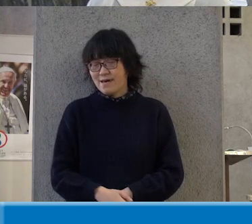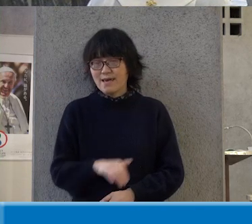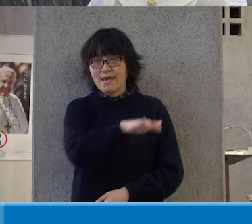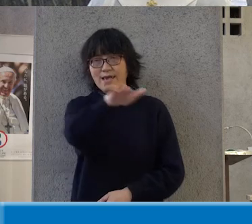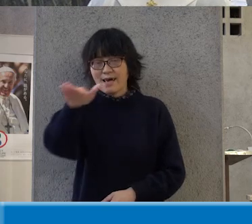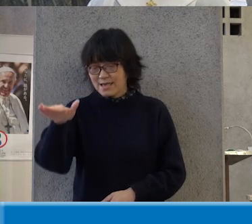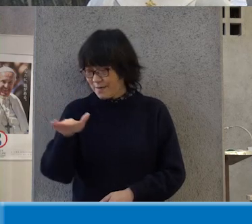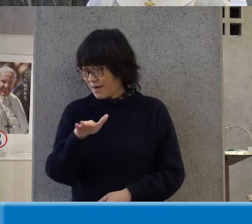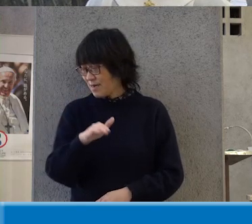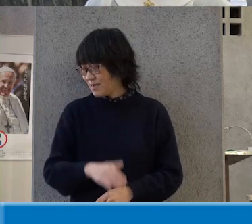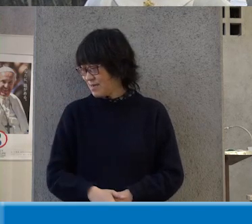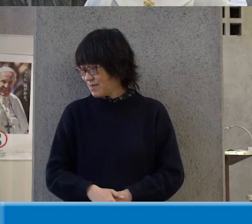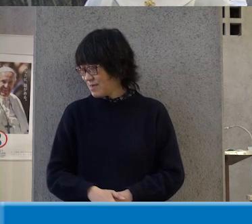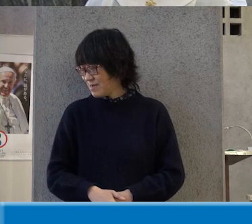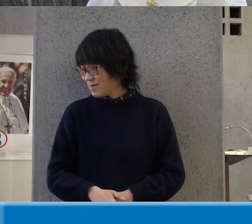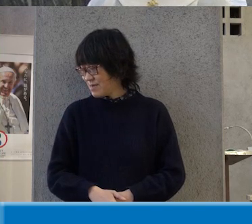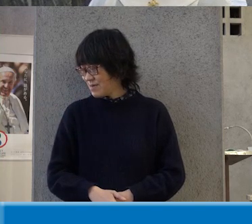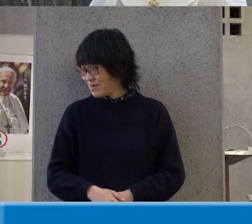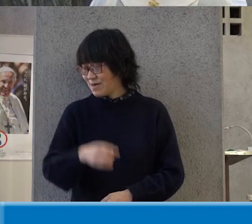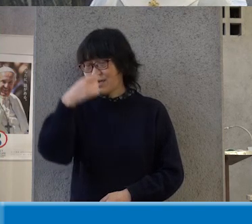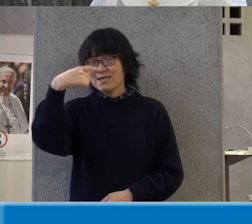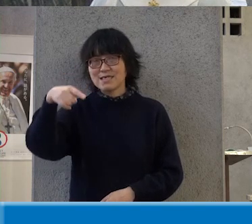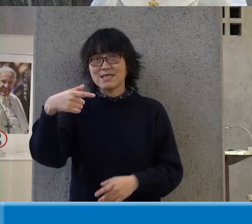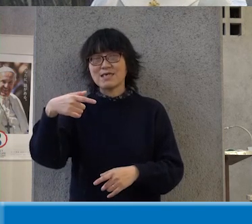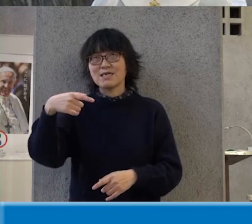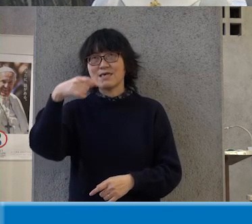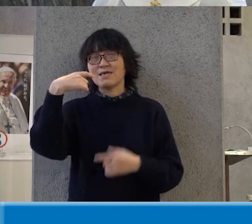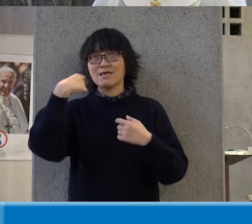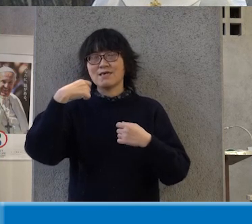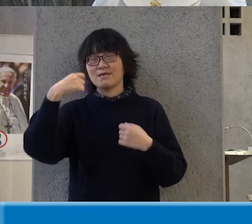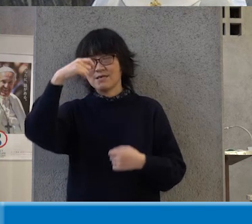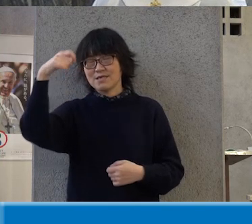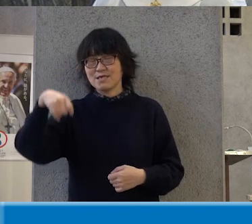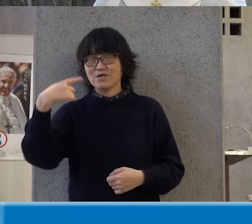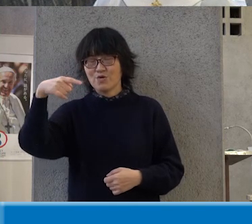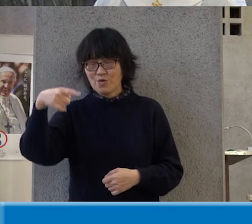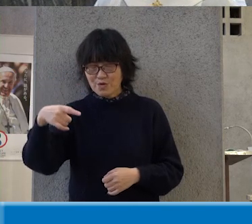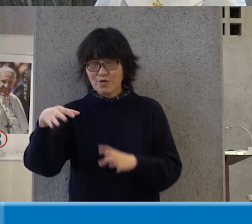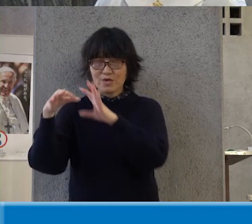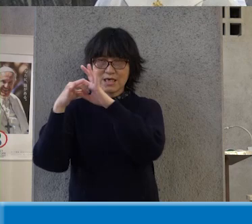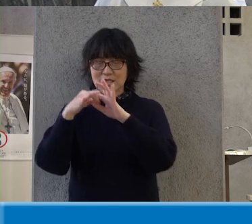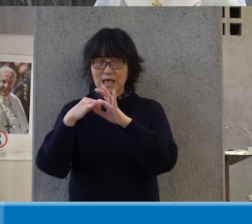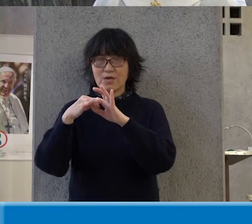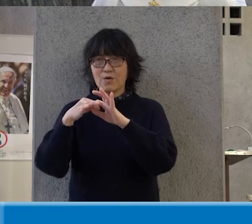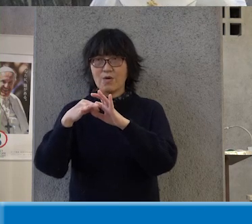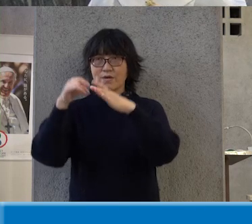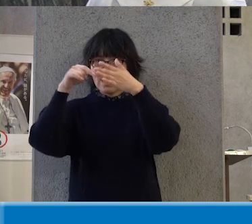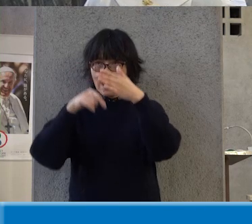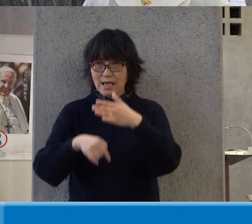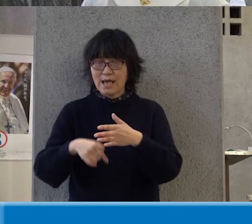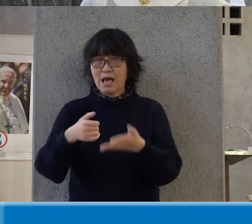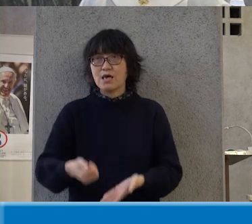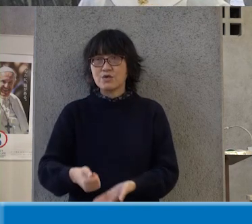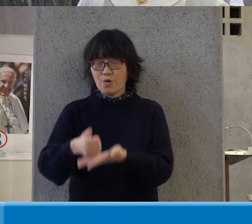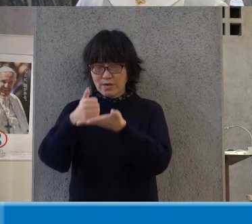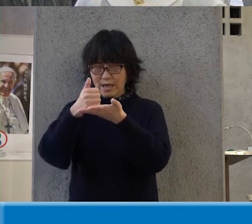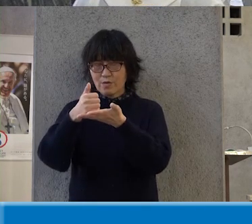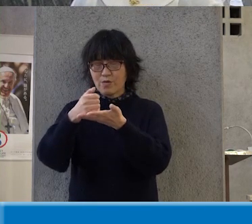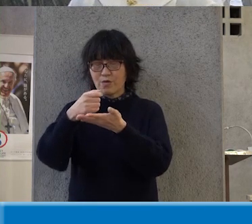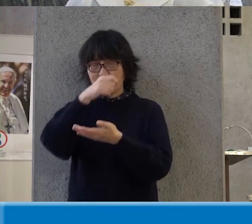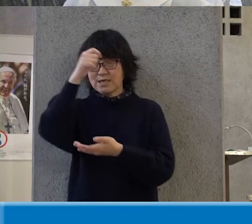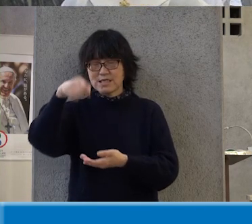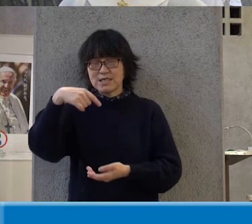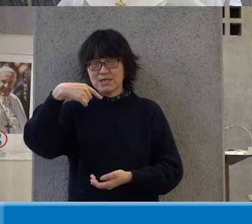あなた方は司教との絆の中で尊敬の心を持って司教